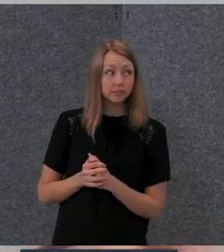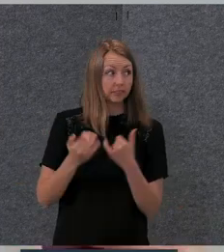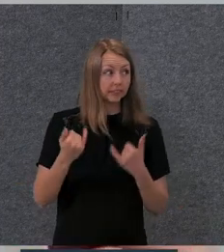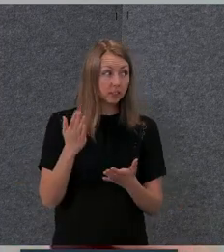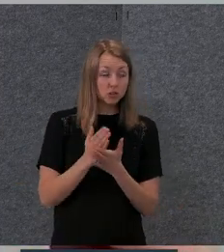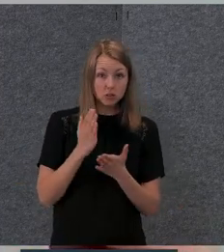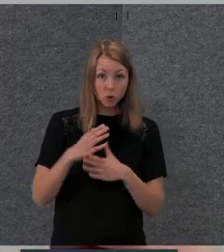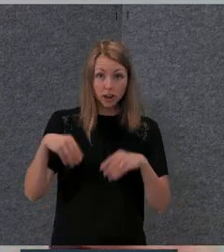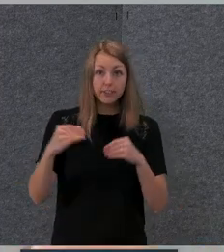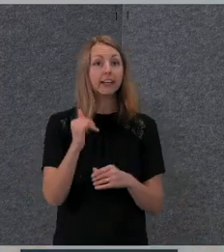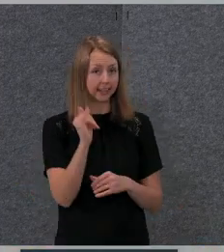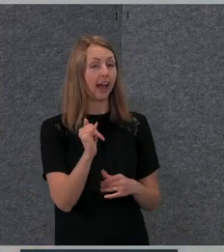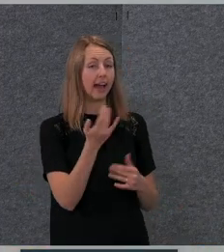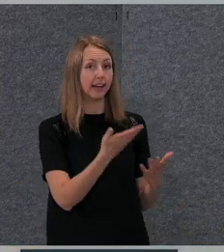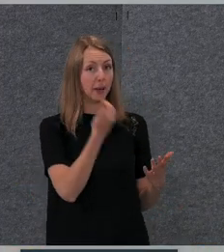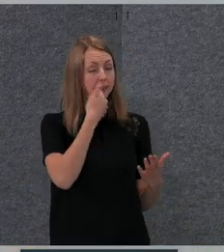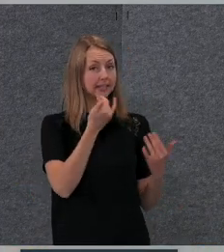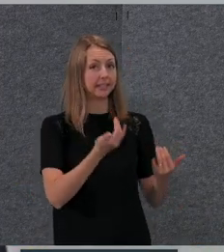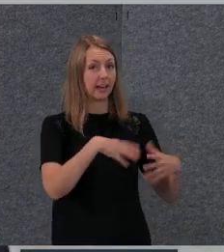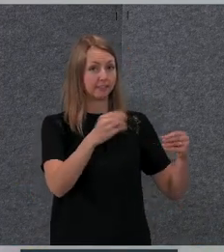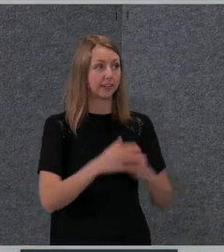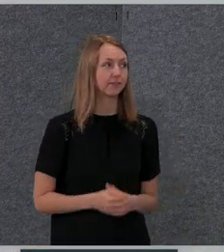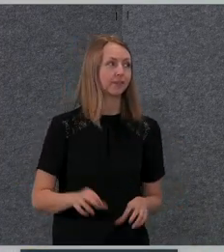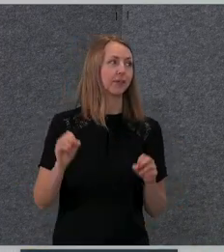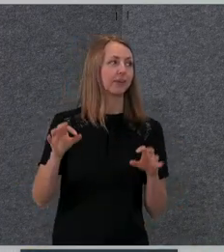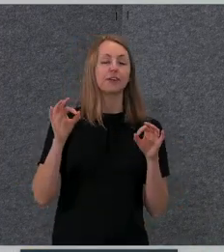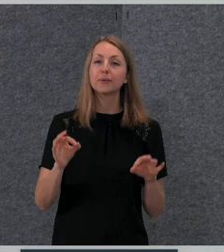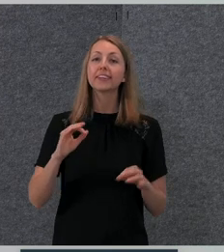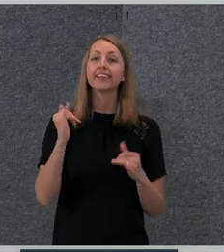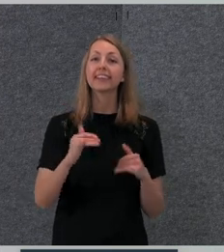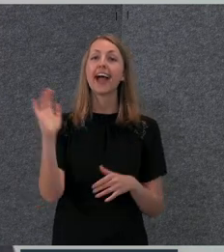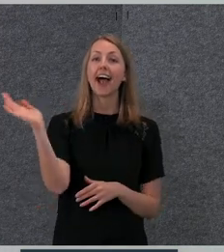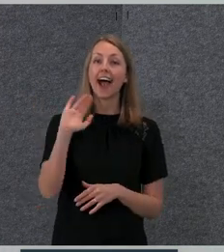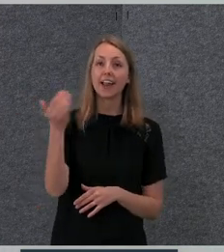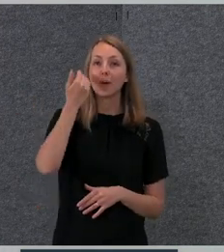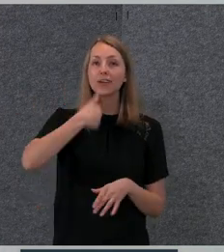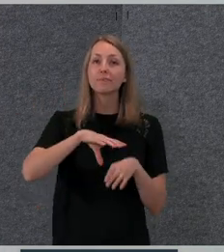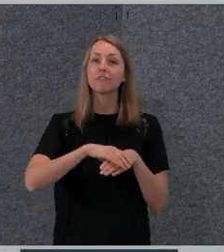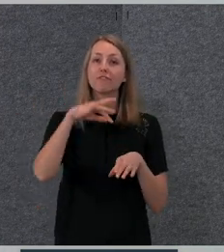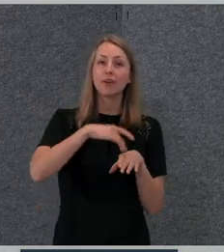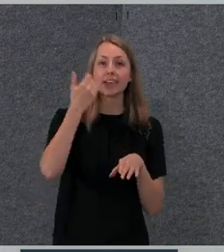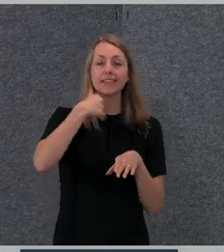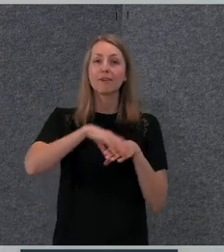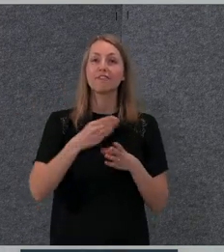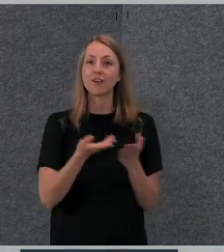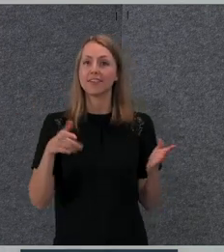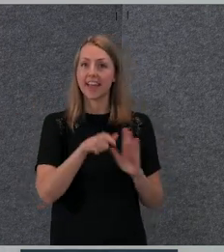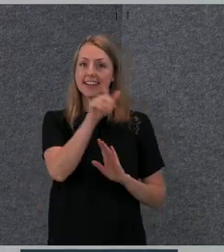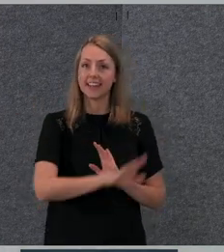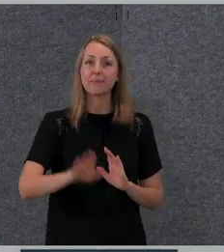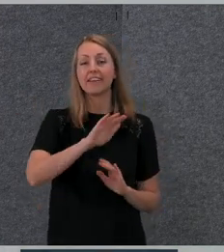Jetzt schon? Ja, bitte. Du hast das Wort. Okay. Ja, hallo, liebe Freundinnen und Freunde aus NRW. Vielen Dank für